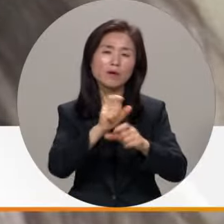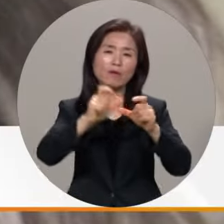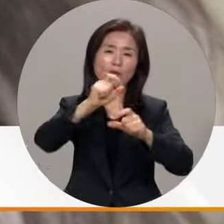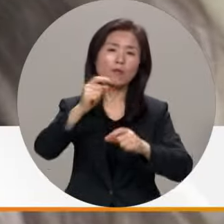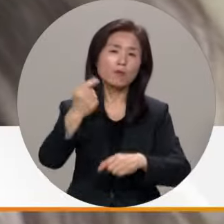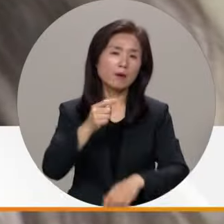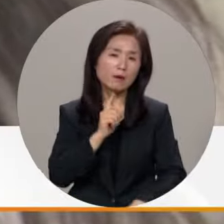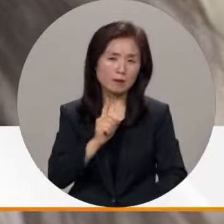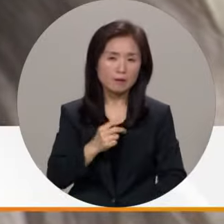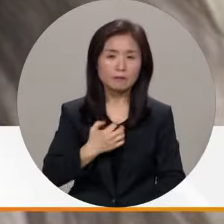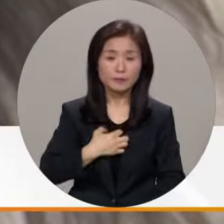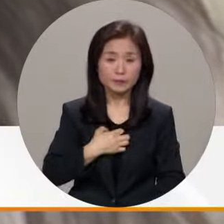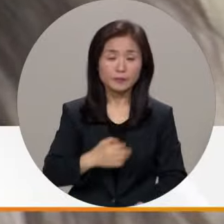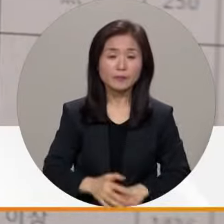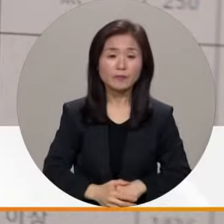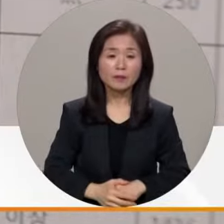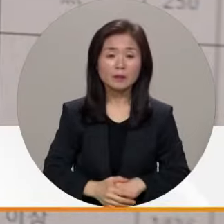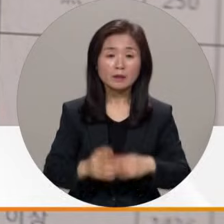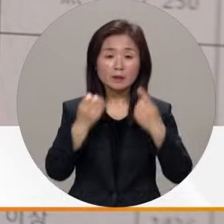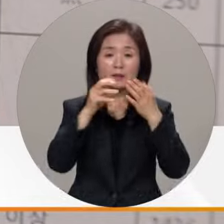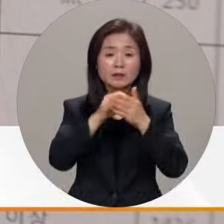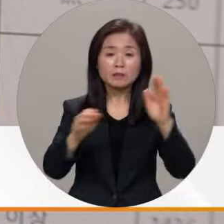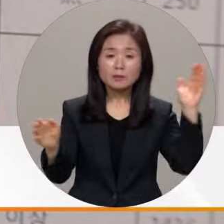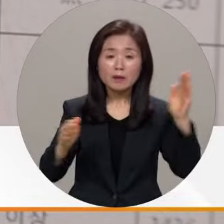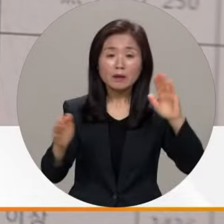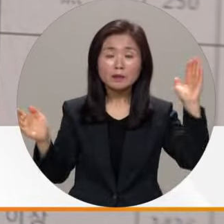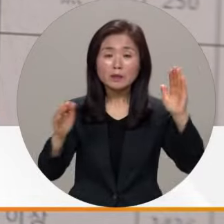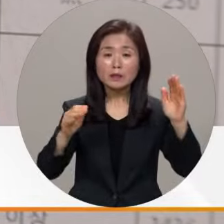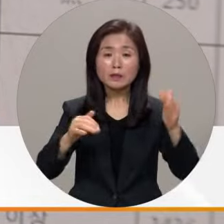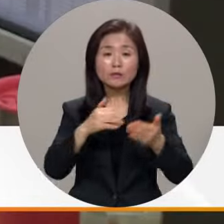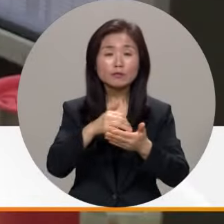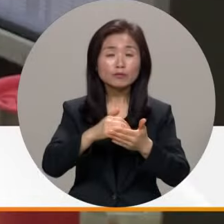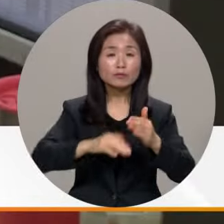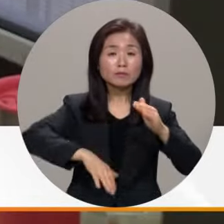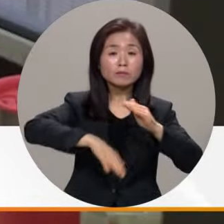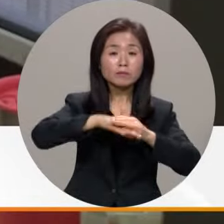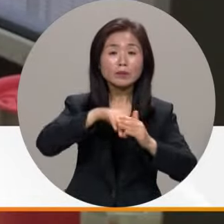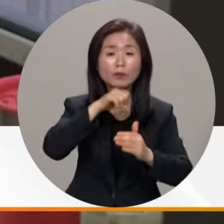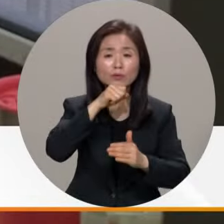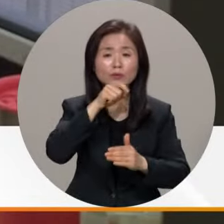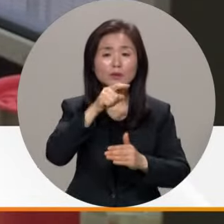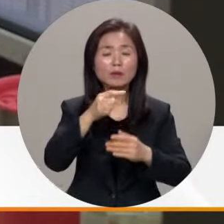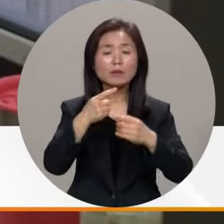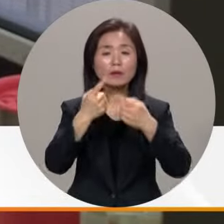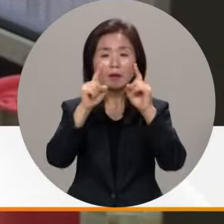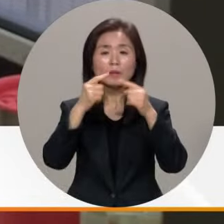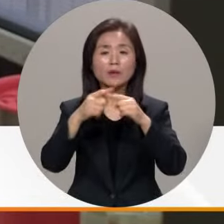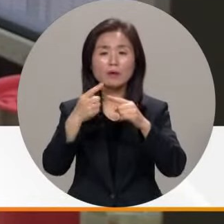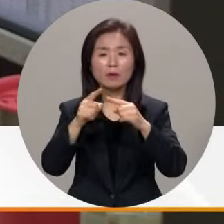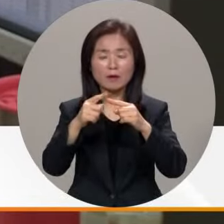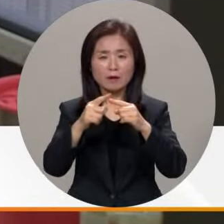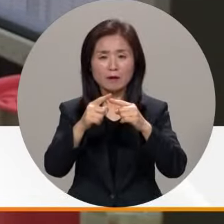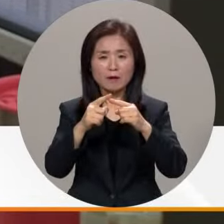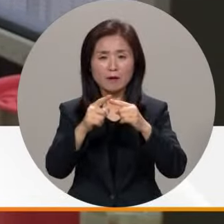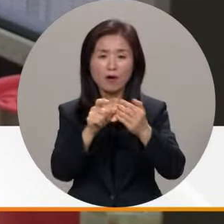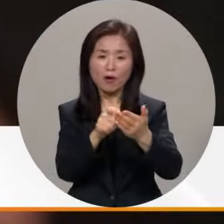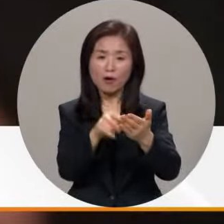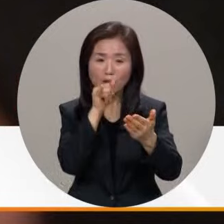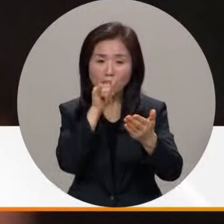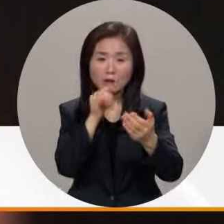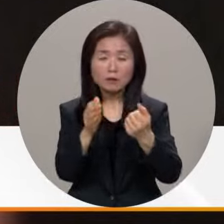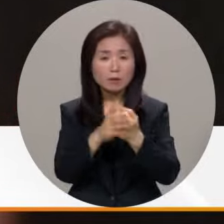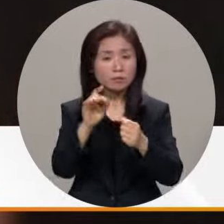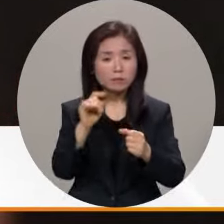지표가 중요한 그 평가지표로 들어가다 보니까 대학들이 어 여러 불법적인 요소를 감안하면서 아지 무리하게